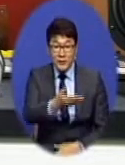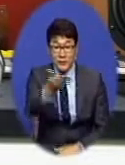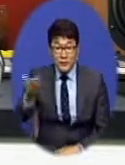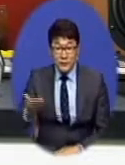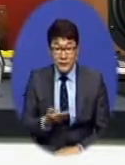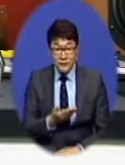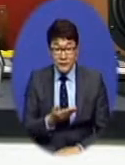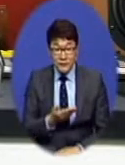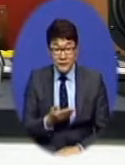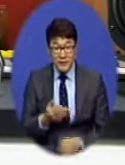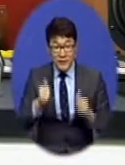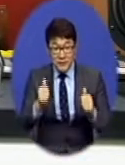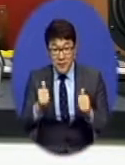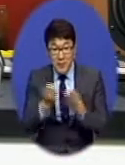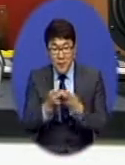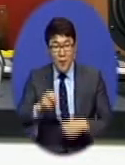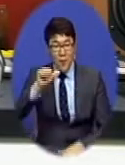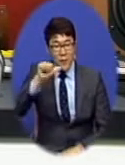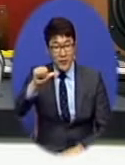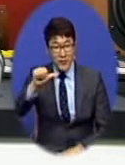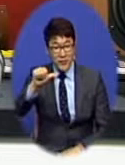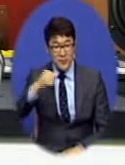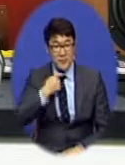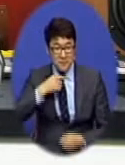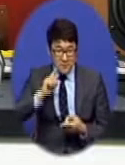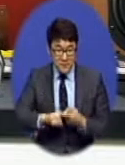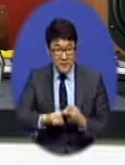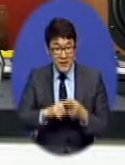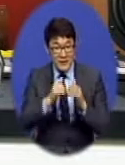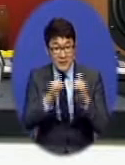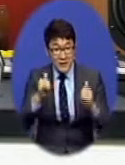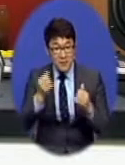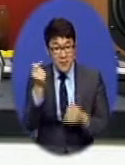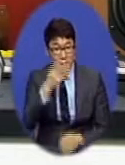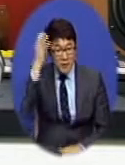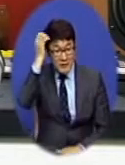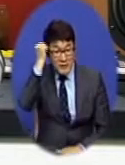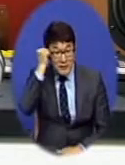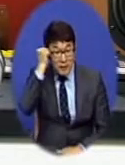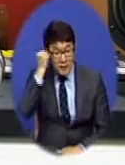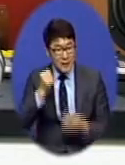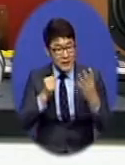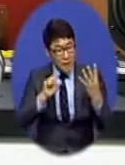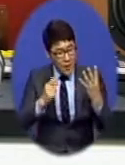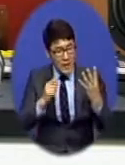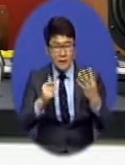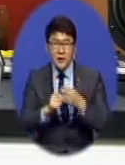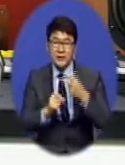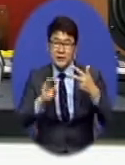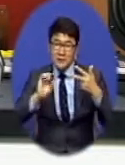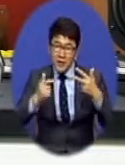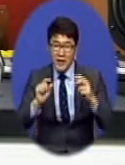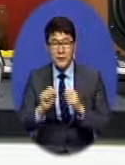여러분들, 시청자 심사는 5번입니다. 5번 누르시고 마음에 드는 참여자의 번호를 기억했다가 4번이면 4번, 7번이면